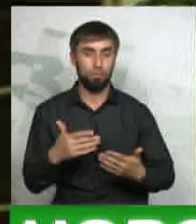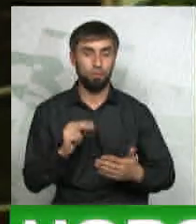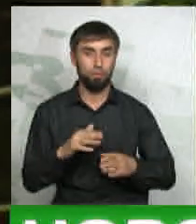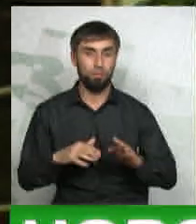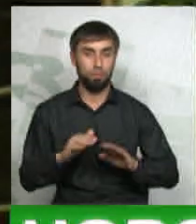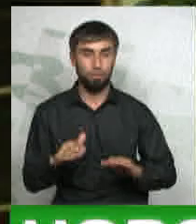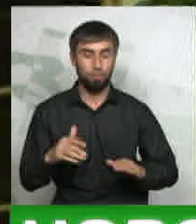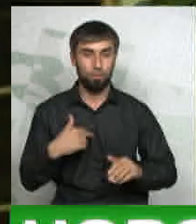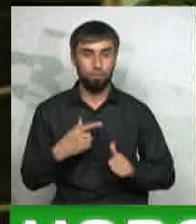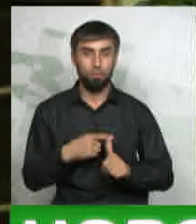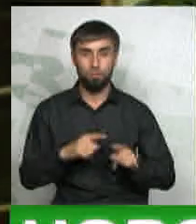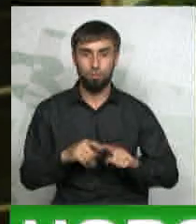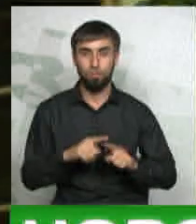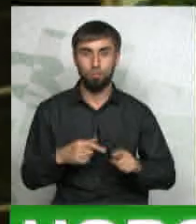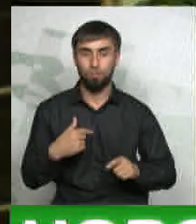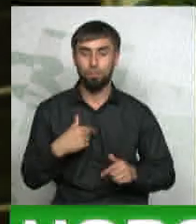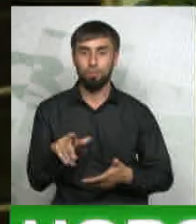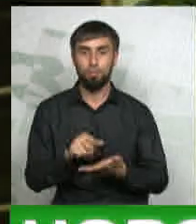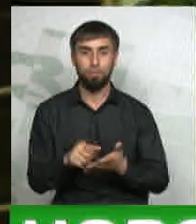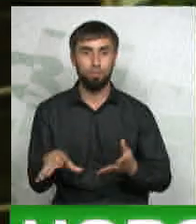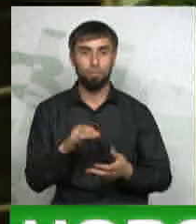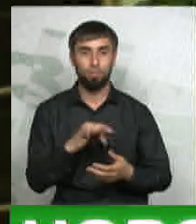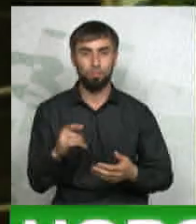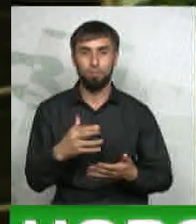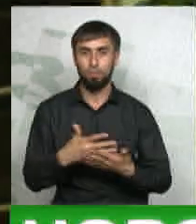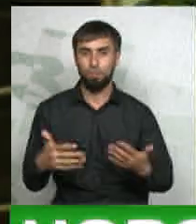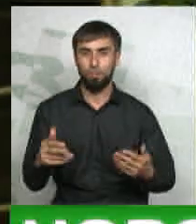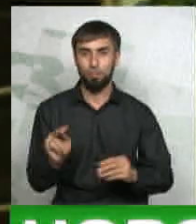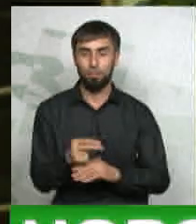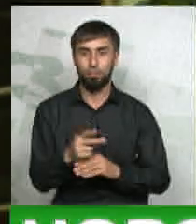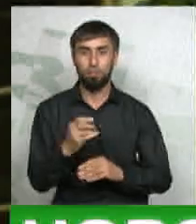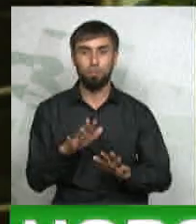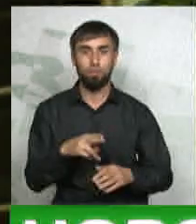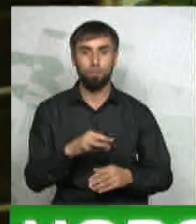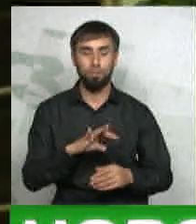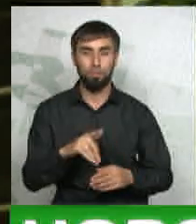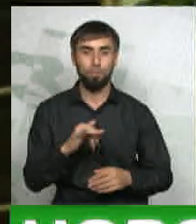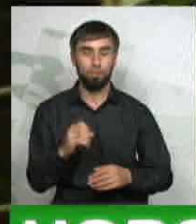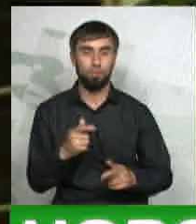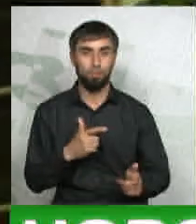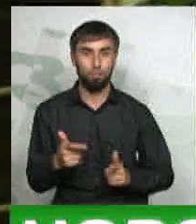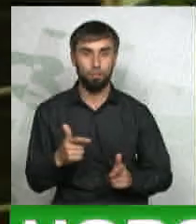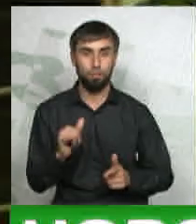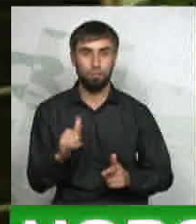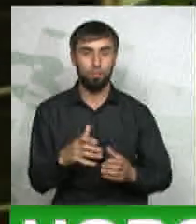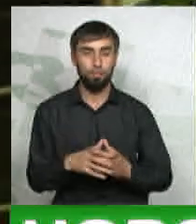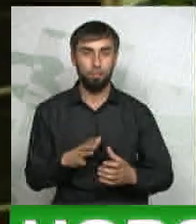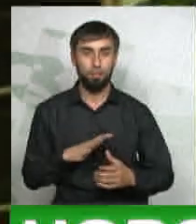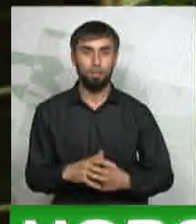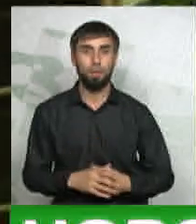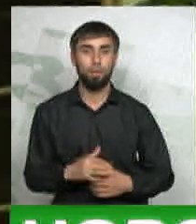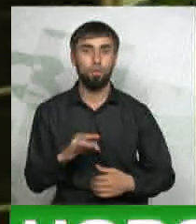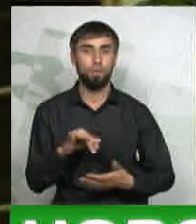именно это всегда подкупает. С ними занимаются всесторонне, не только прописи, да, уже подготовительная у них группа была.